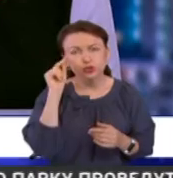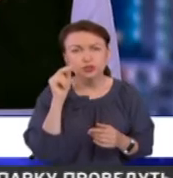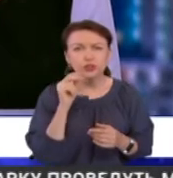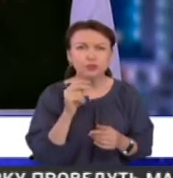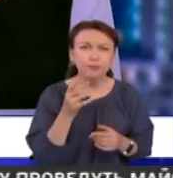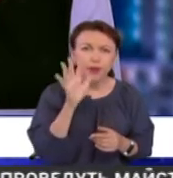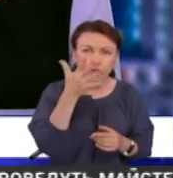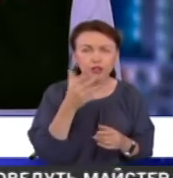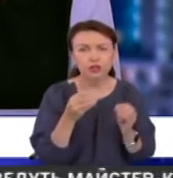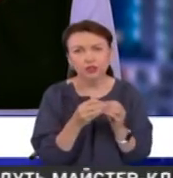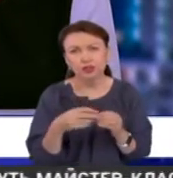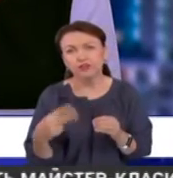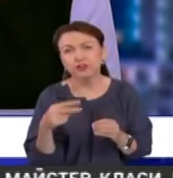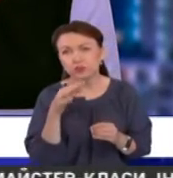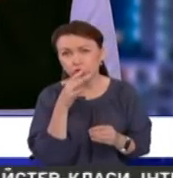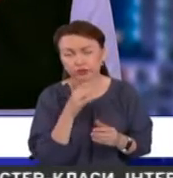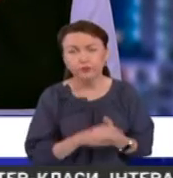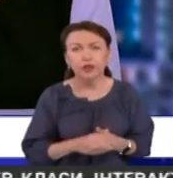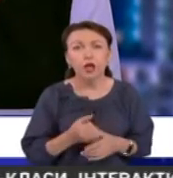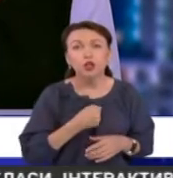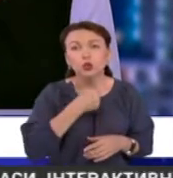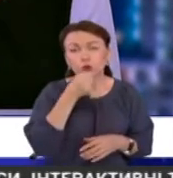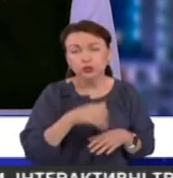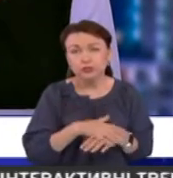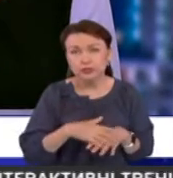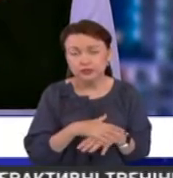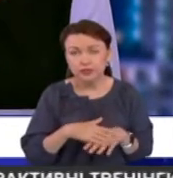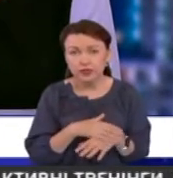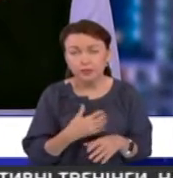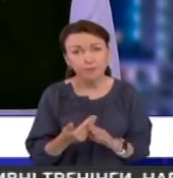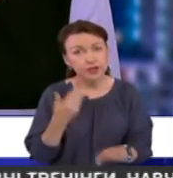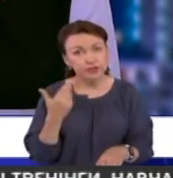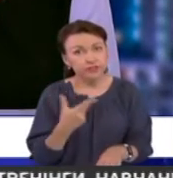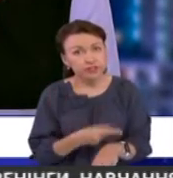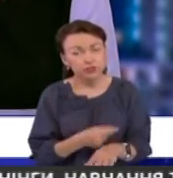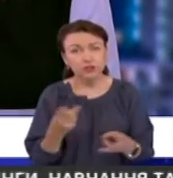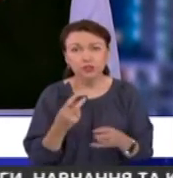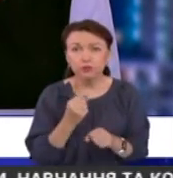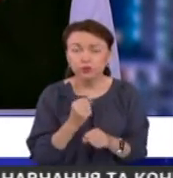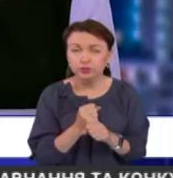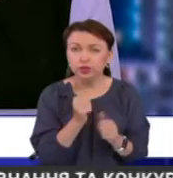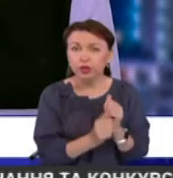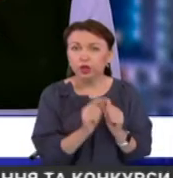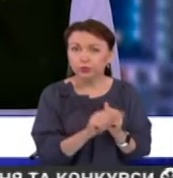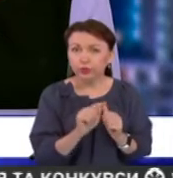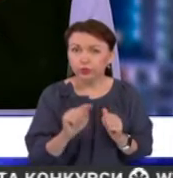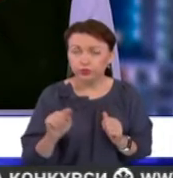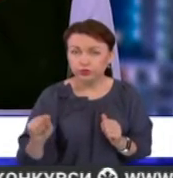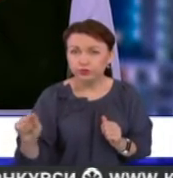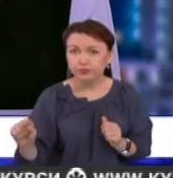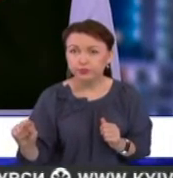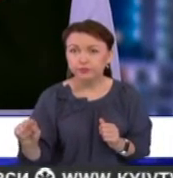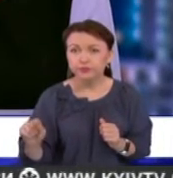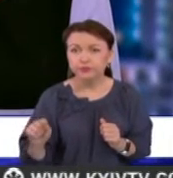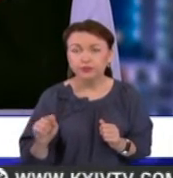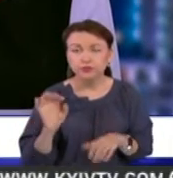10, десь 20 років. Але дорослому населенню перед ревакцинацією треба робити по кожній, по